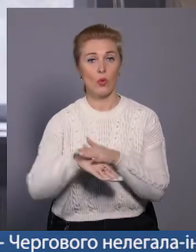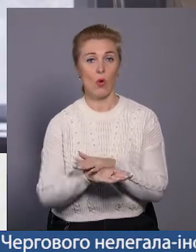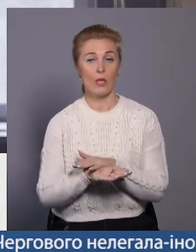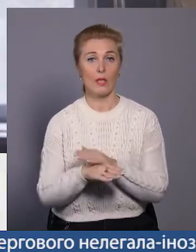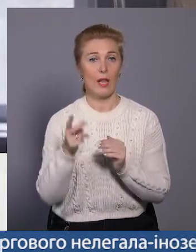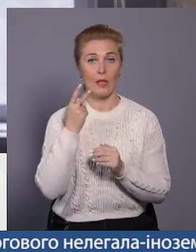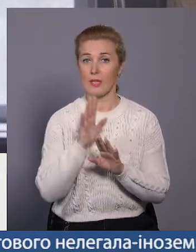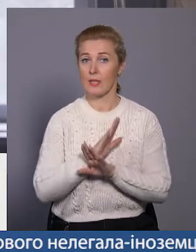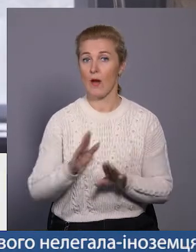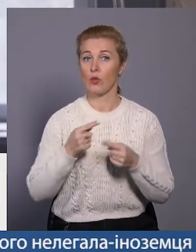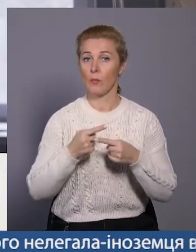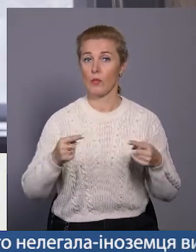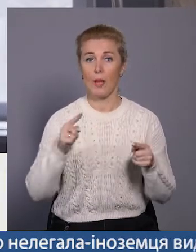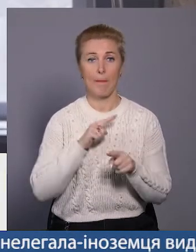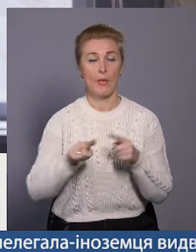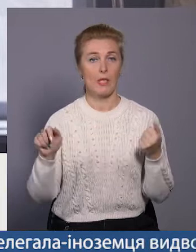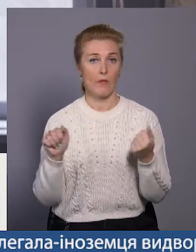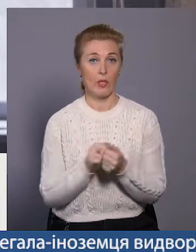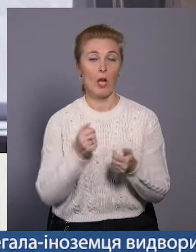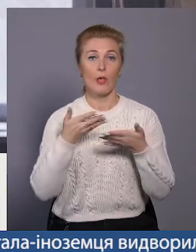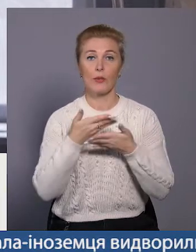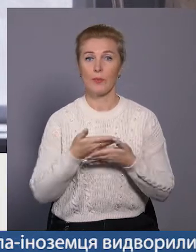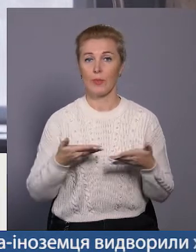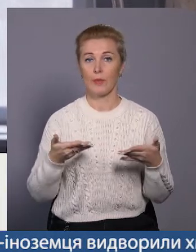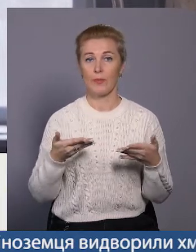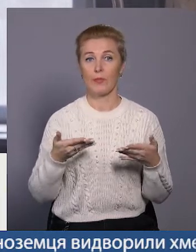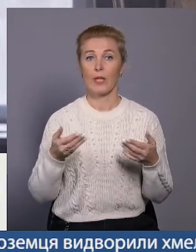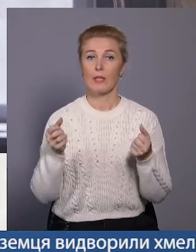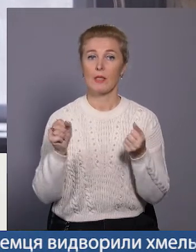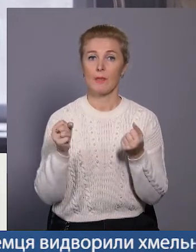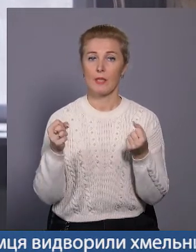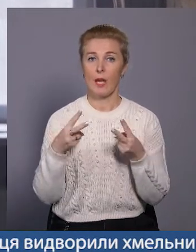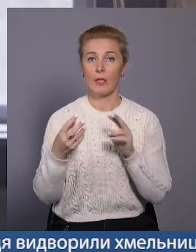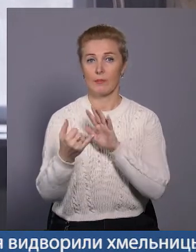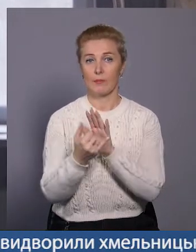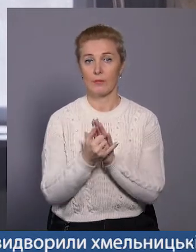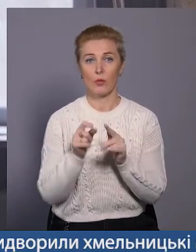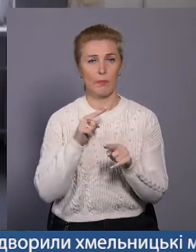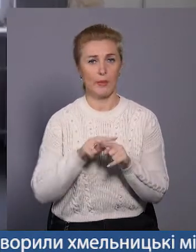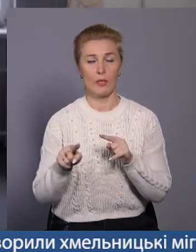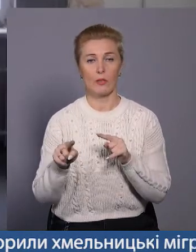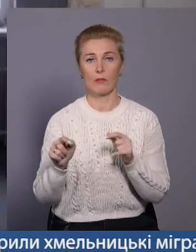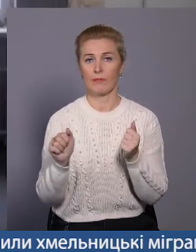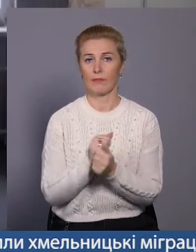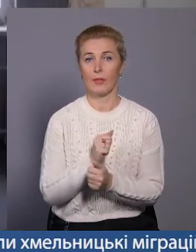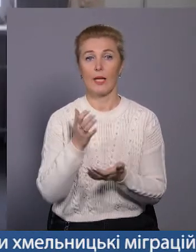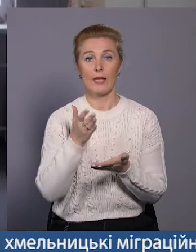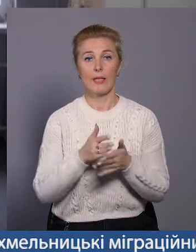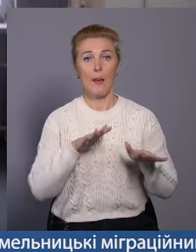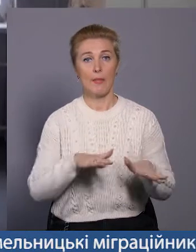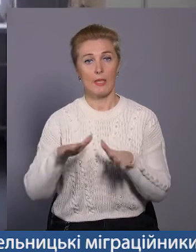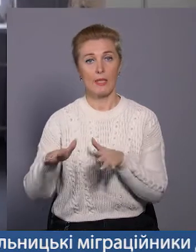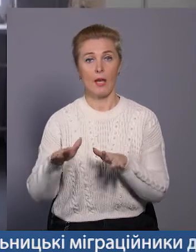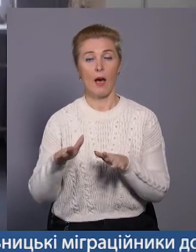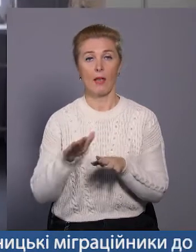завжди матеріали швидко висихають. То ми там ставили спеціально осушувачі повітря, щоб швидше пришвидшити процес можна було. Є місця, де дуже нерівні